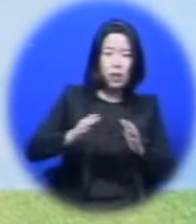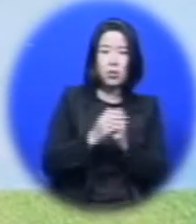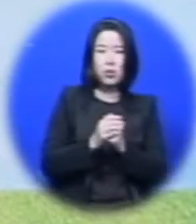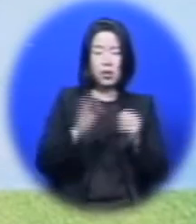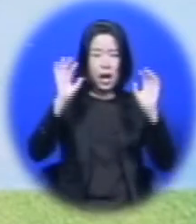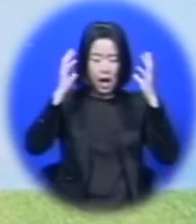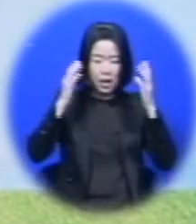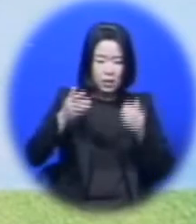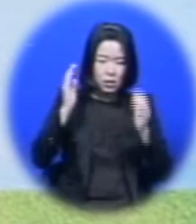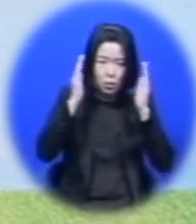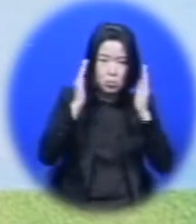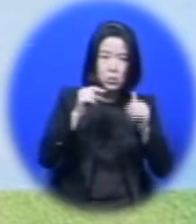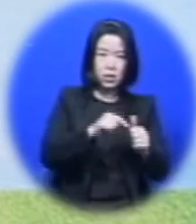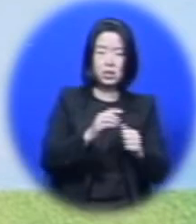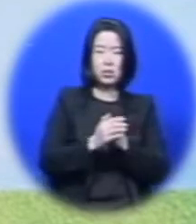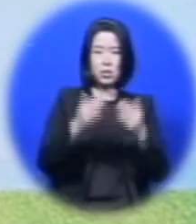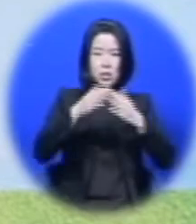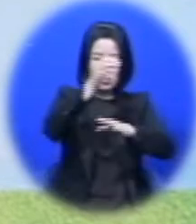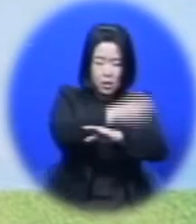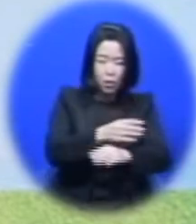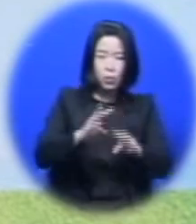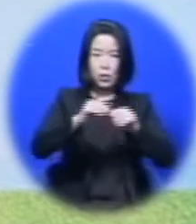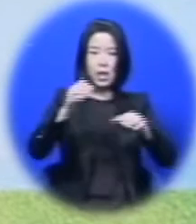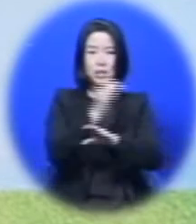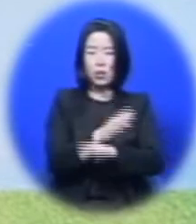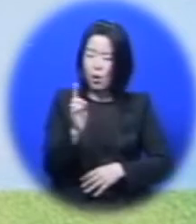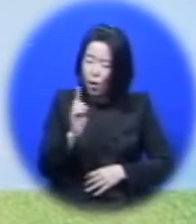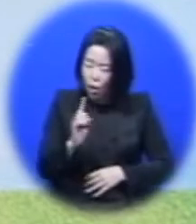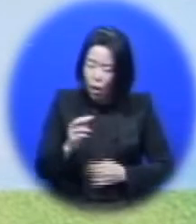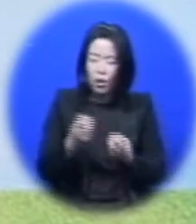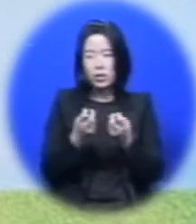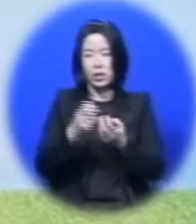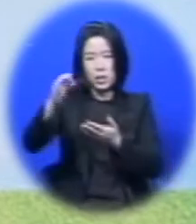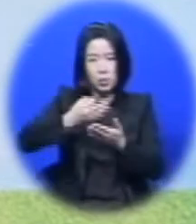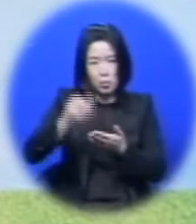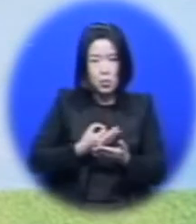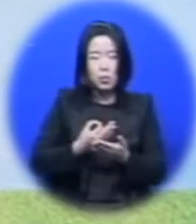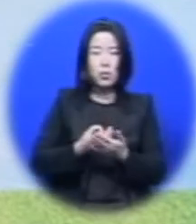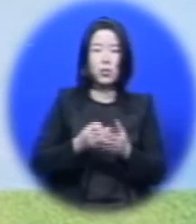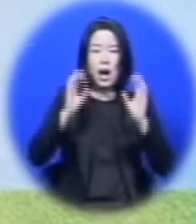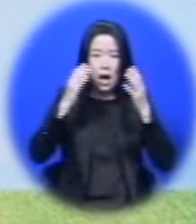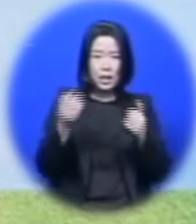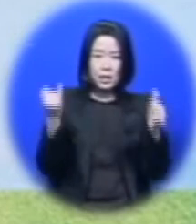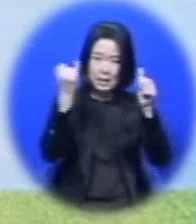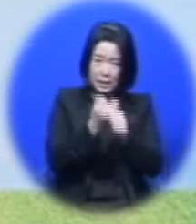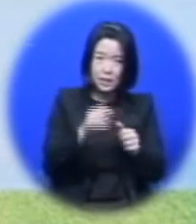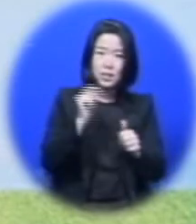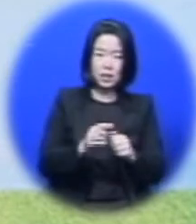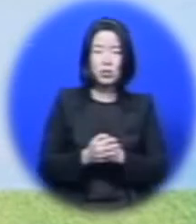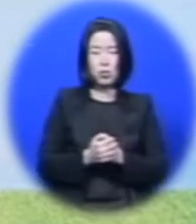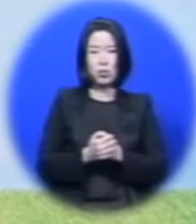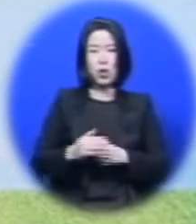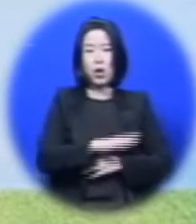애들 공부시키는 거, 집 사고 땅 사고 어떻든지 돈 벌고 그리고 애들 또 시집장가 보내고